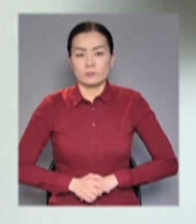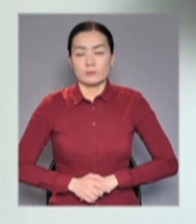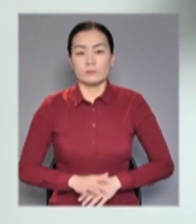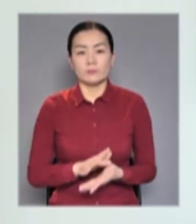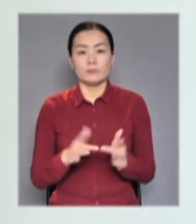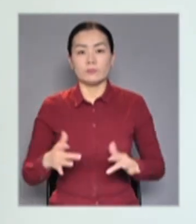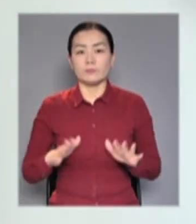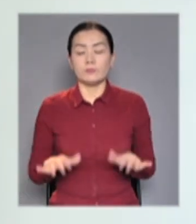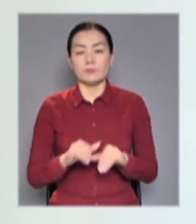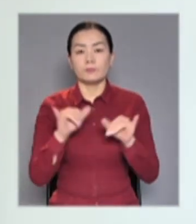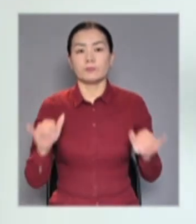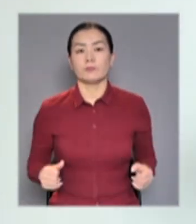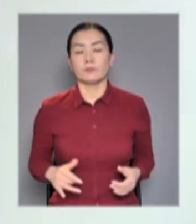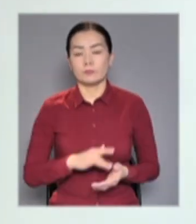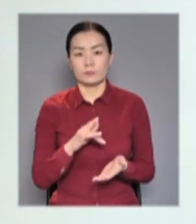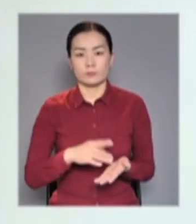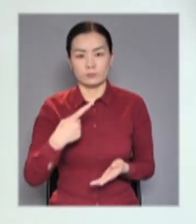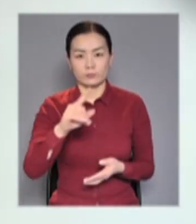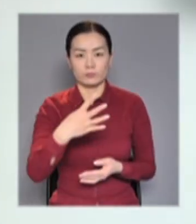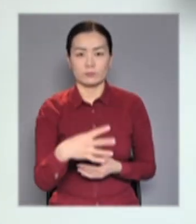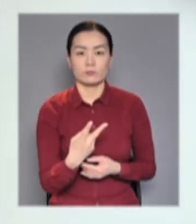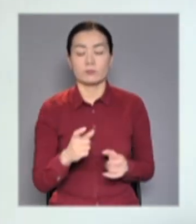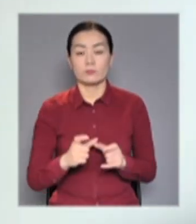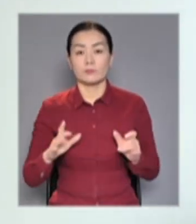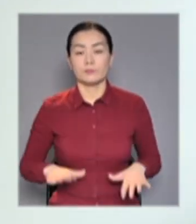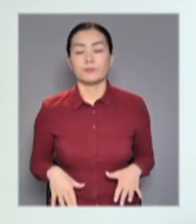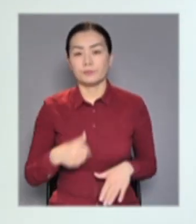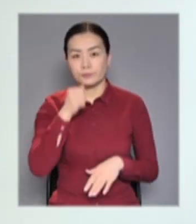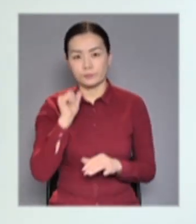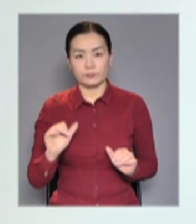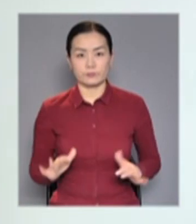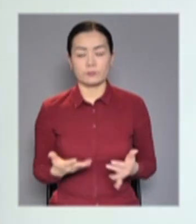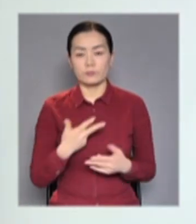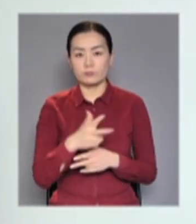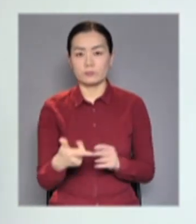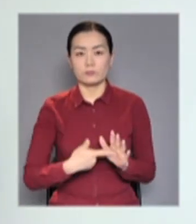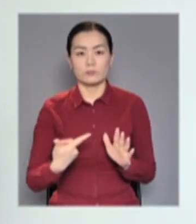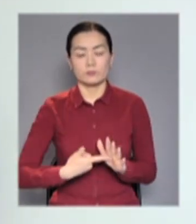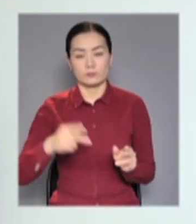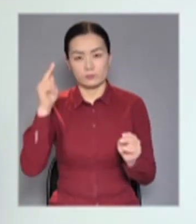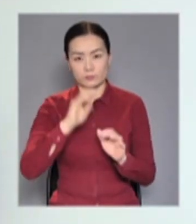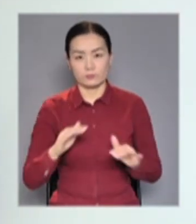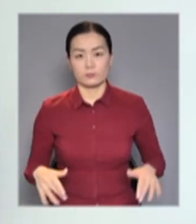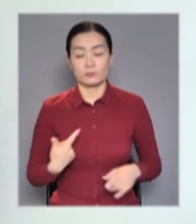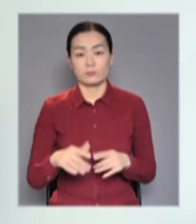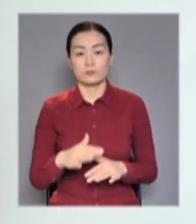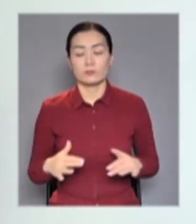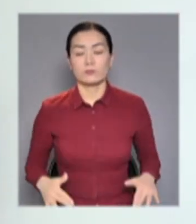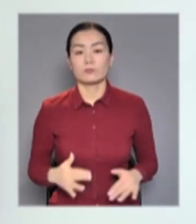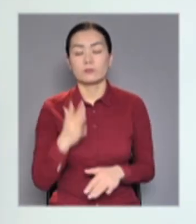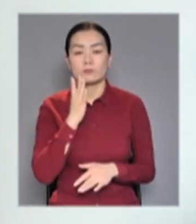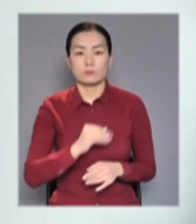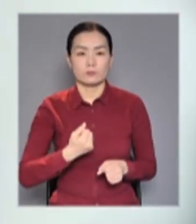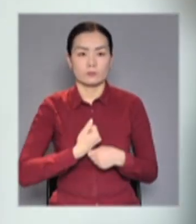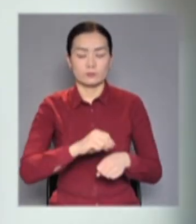Әлеуметтік желіге таралған видео қаладағы нөмірі 42-ші мектепте кеше болған бейне жазбадан 7-ші сынып оқушысын өзге балалардың бірнеше